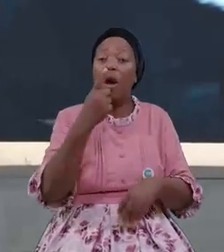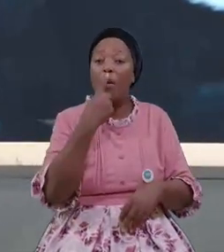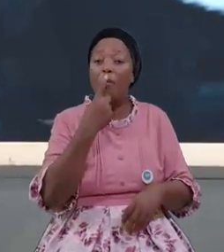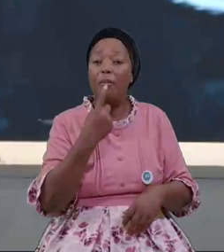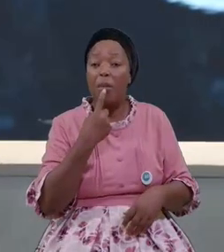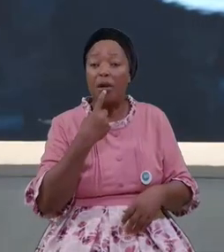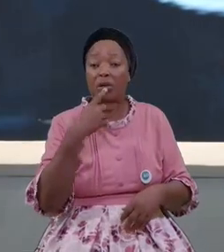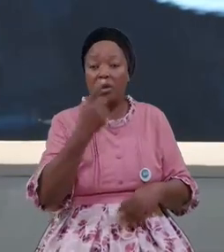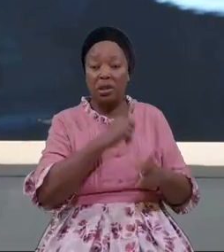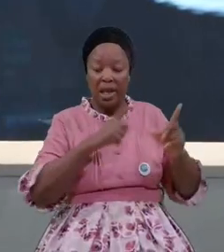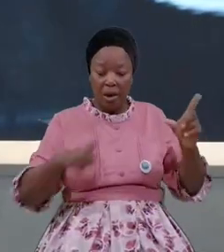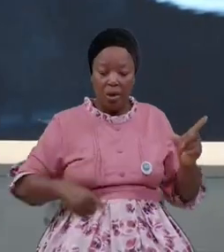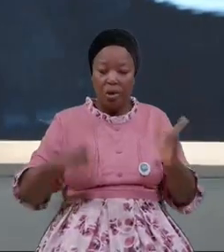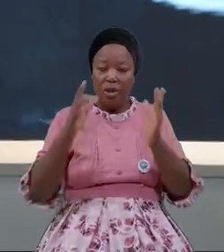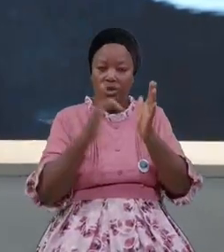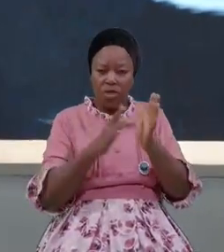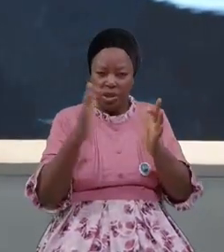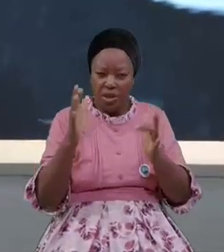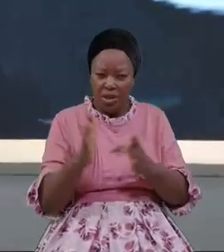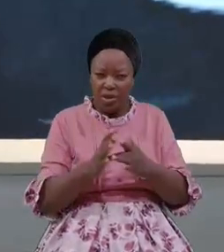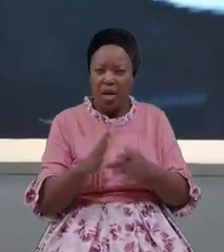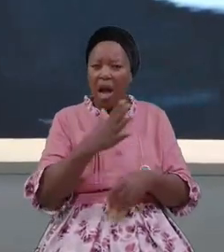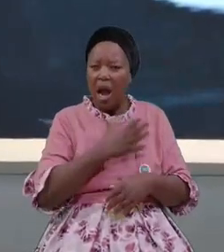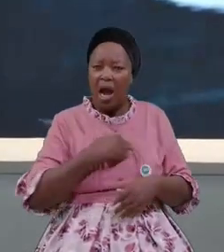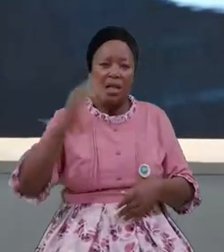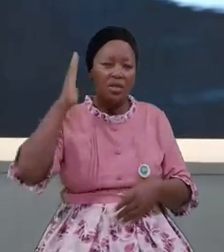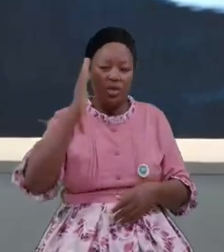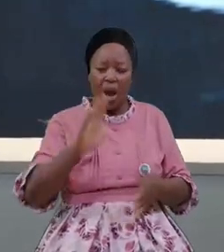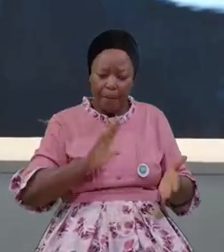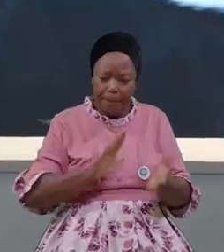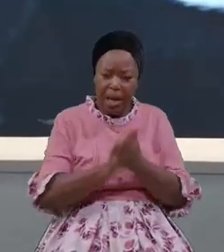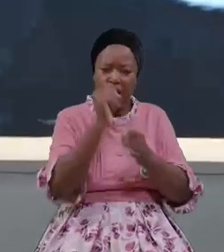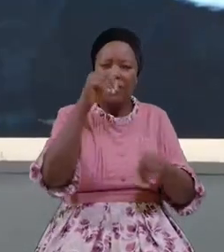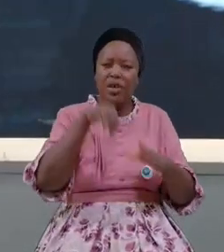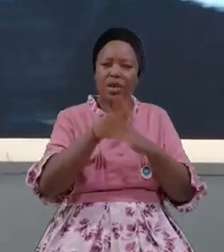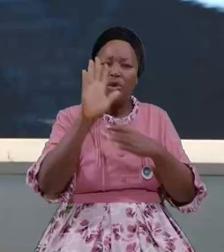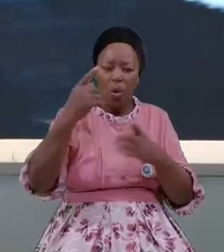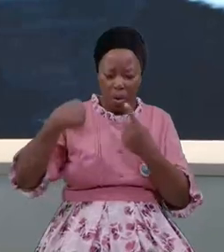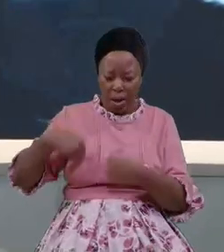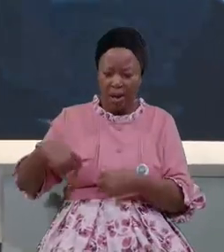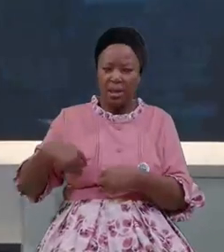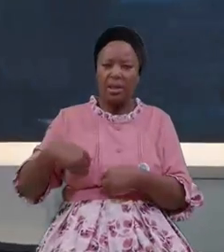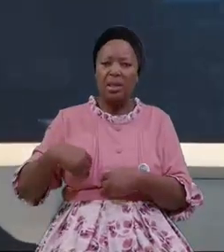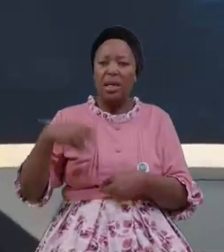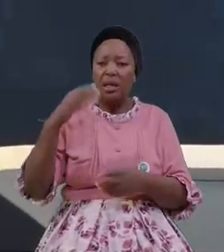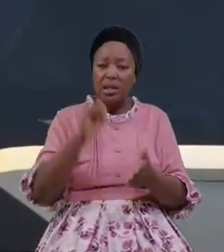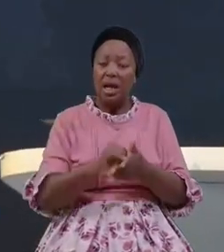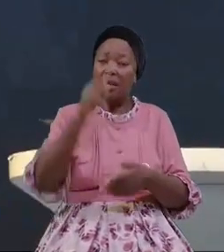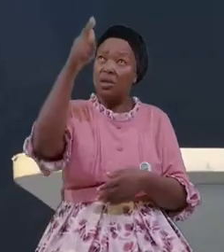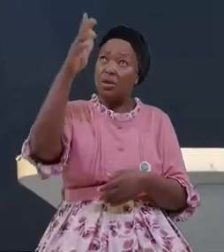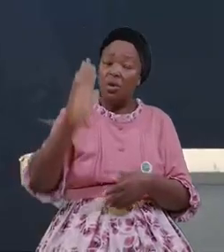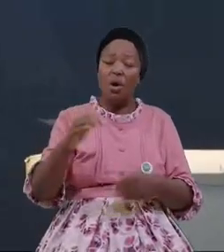le Seigneur Jésus et si tu crois dans ton cœur que Dieu